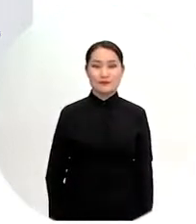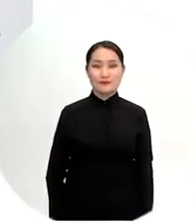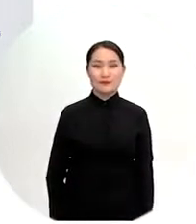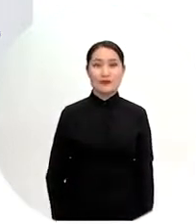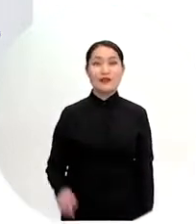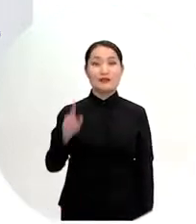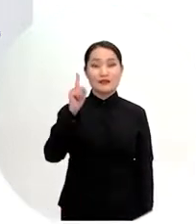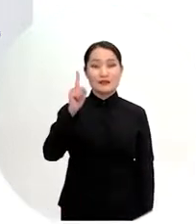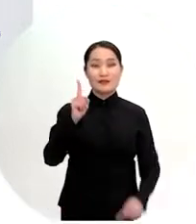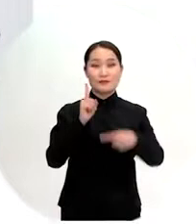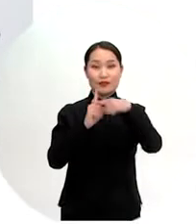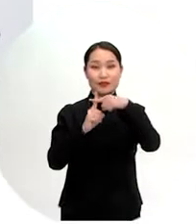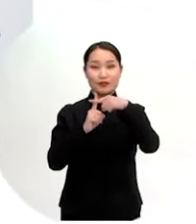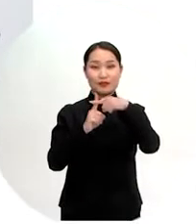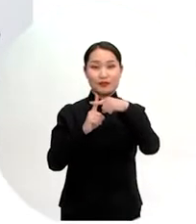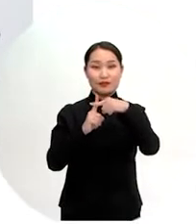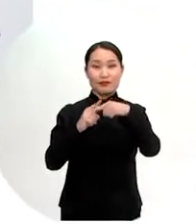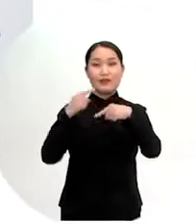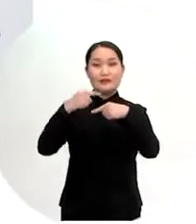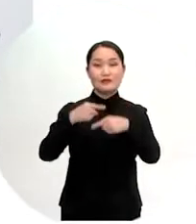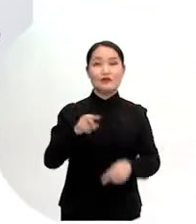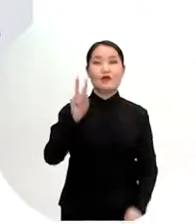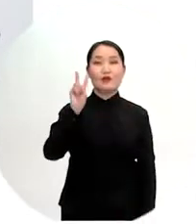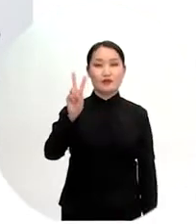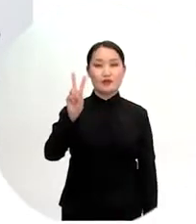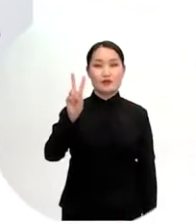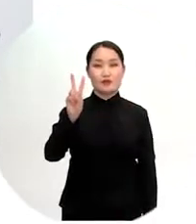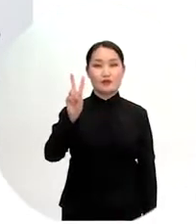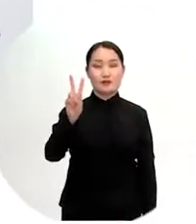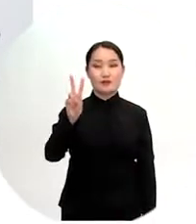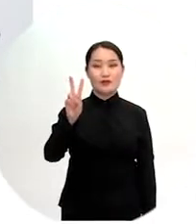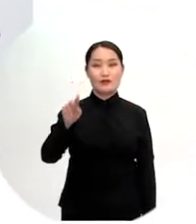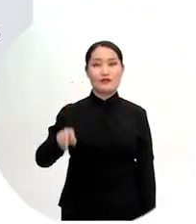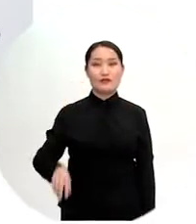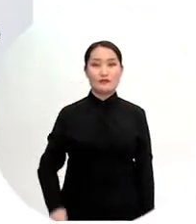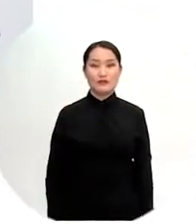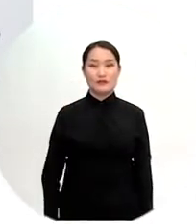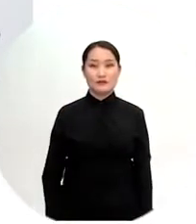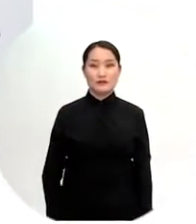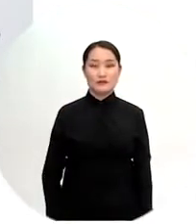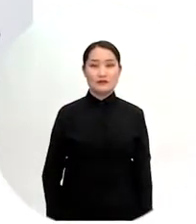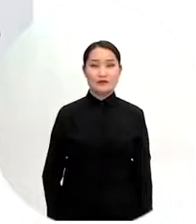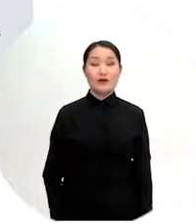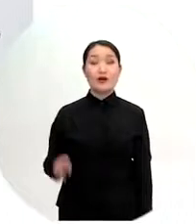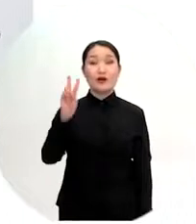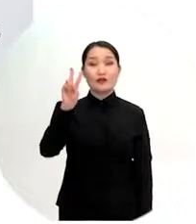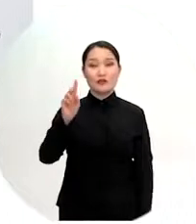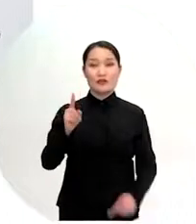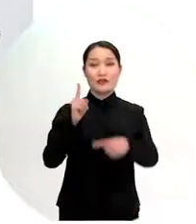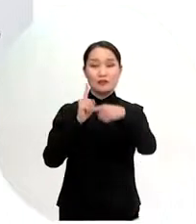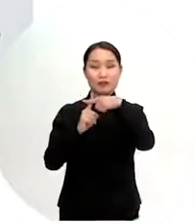Нэг дээр нэмэх нь 1 тэнцүү 2. 2